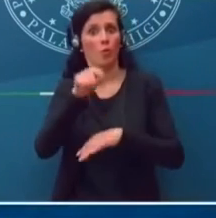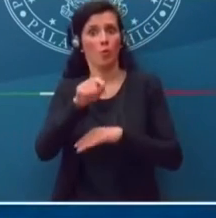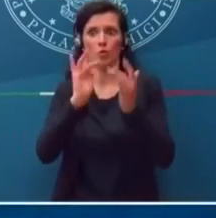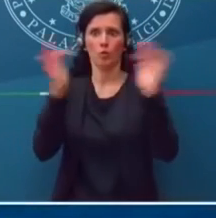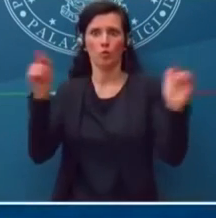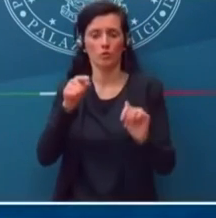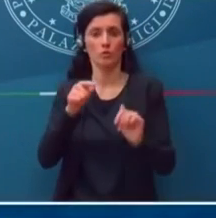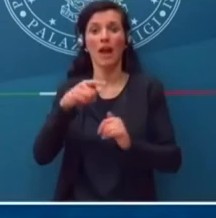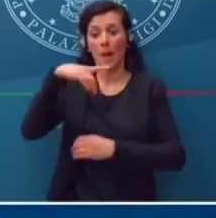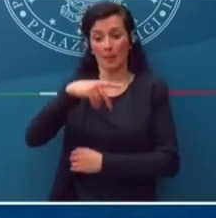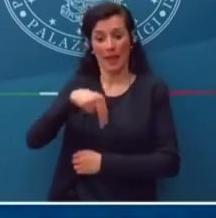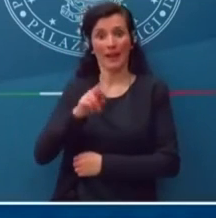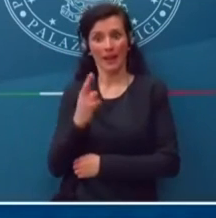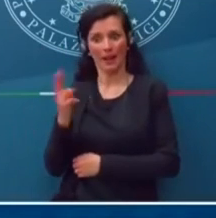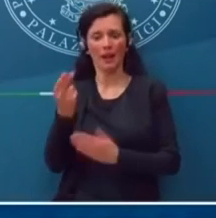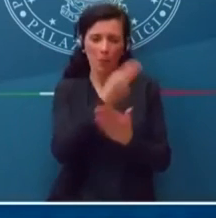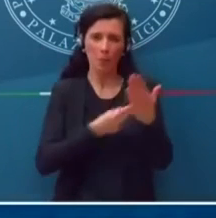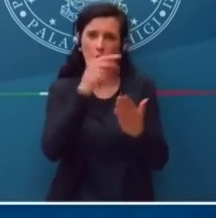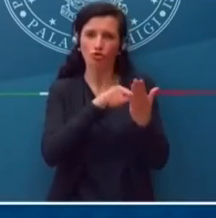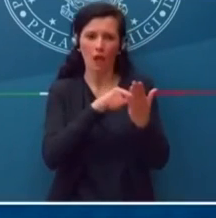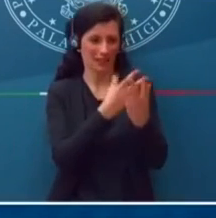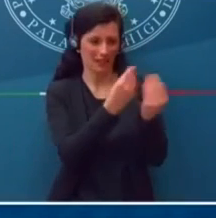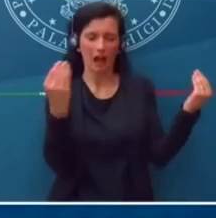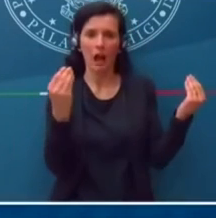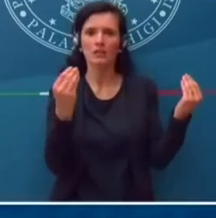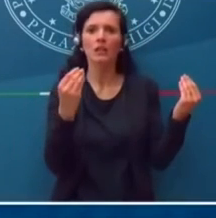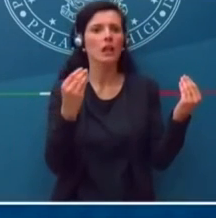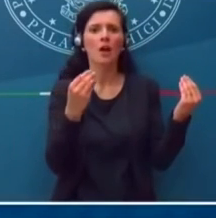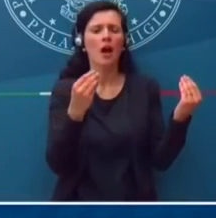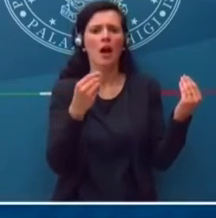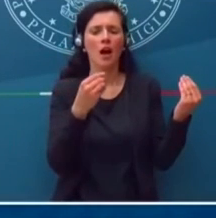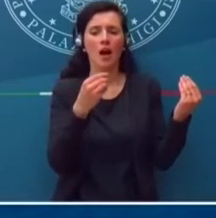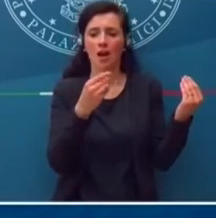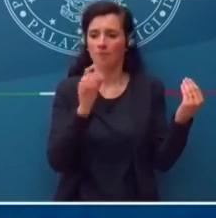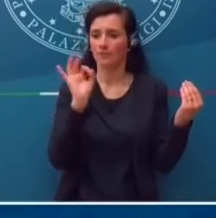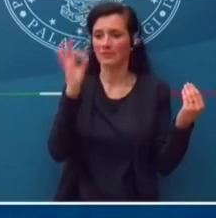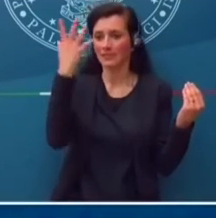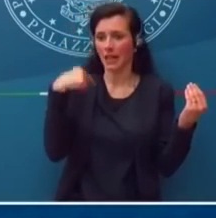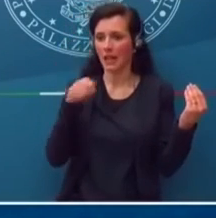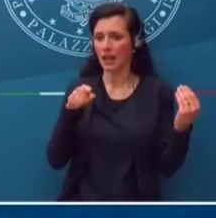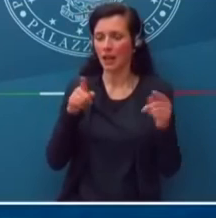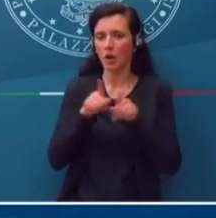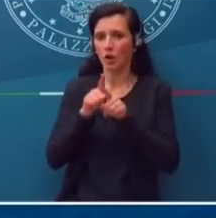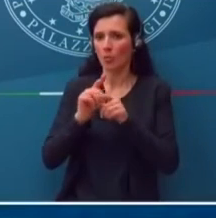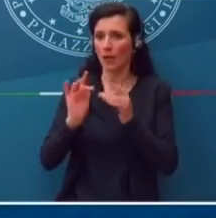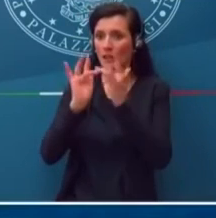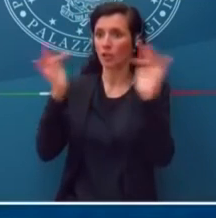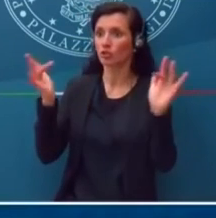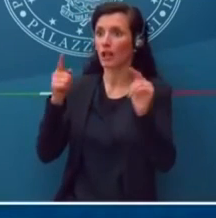del PNRR non si possono fare se non facciamo questo passo in